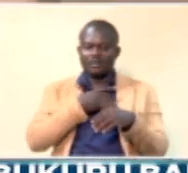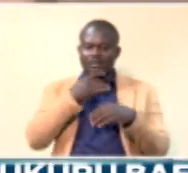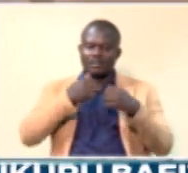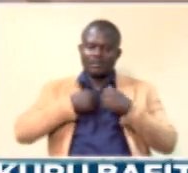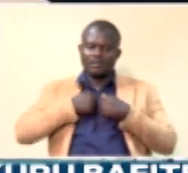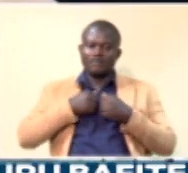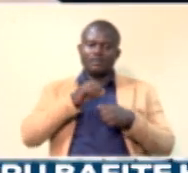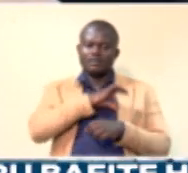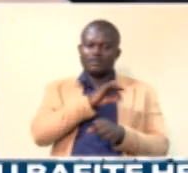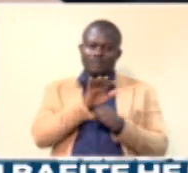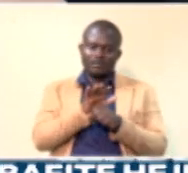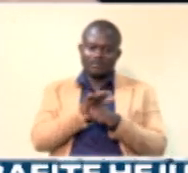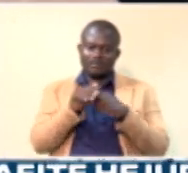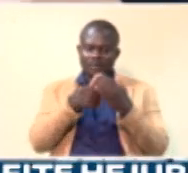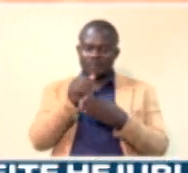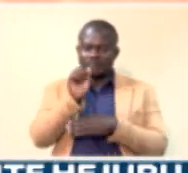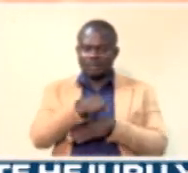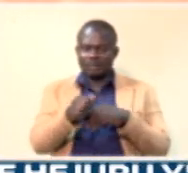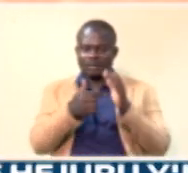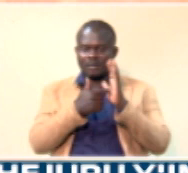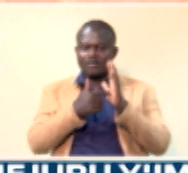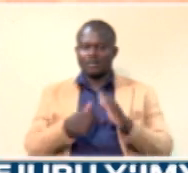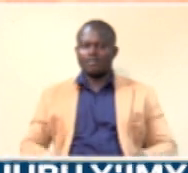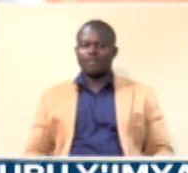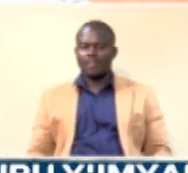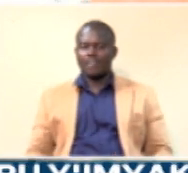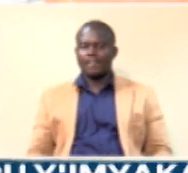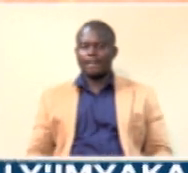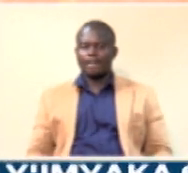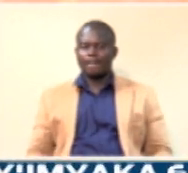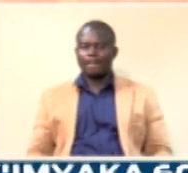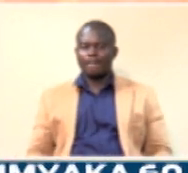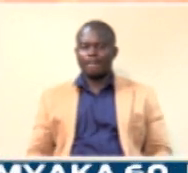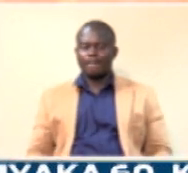ku gihugu mu bijyanye no kurushaho kukimenyekanisha. Ni igitego navuga yuko